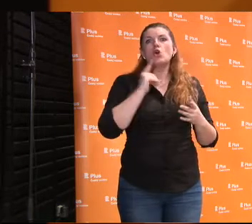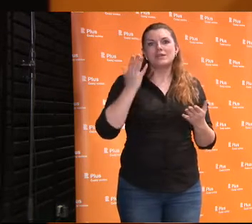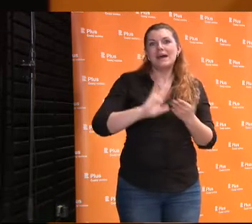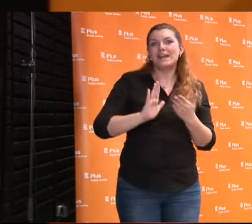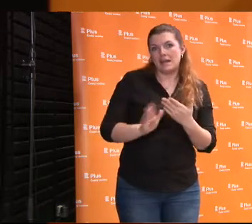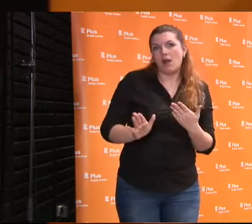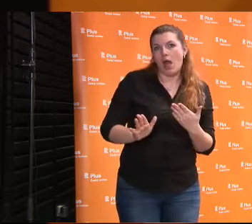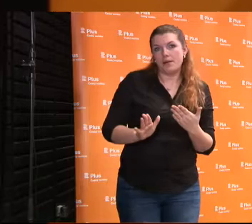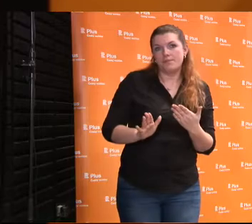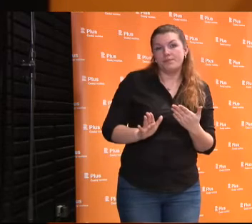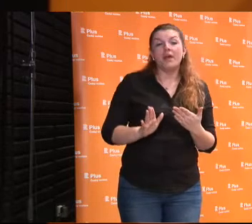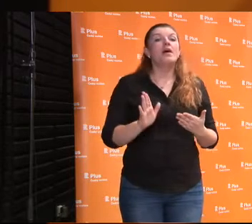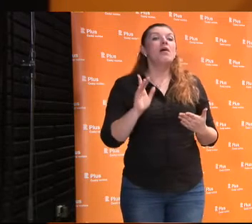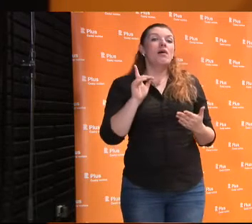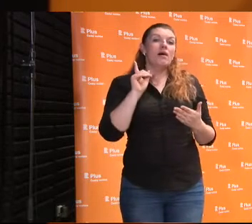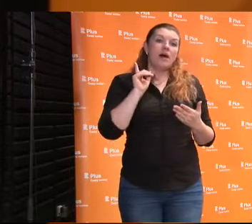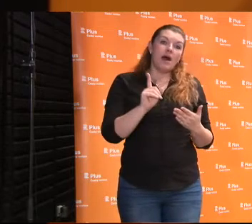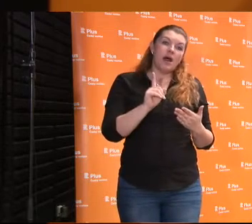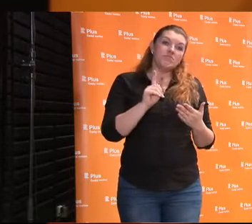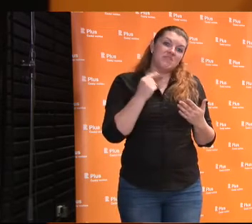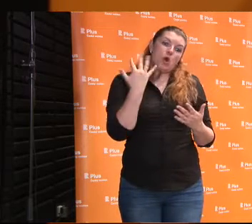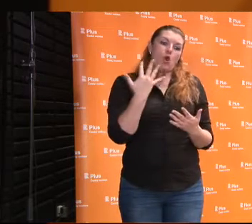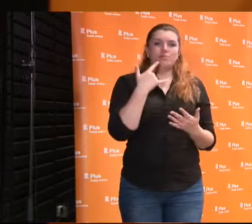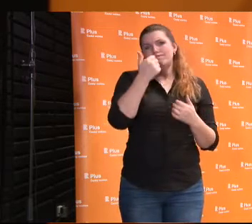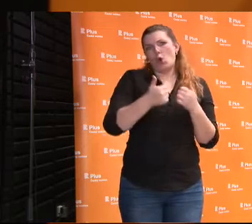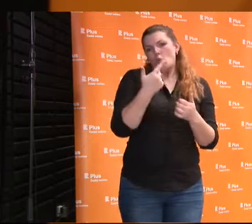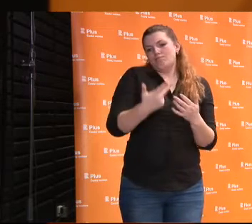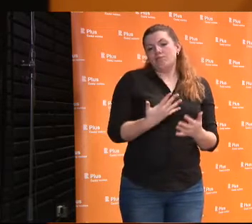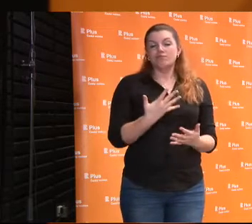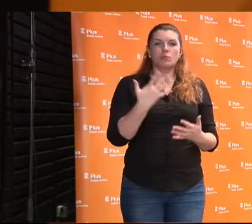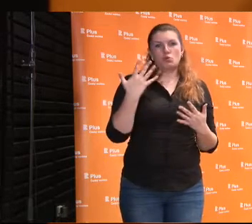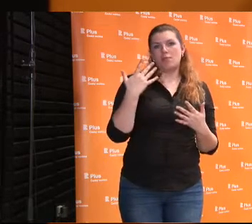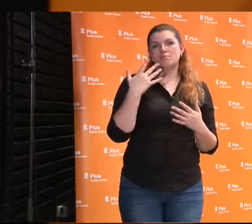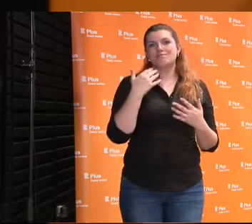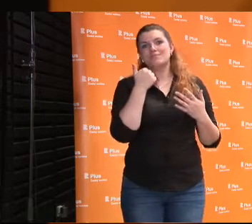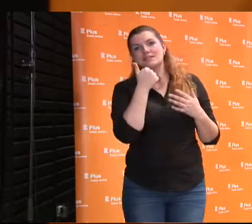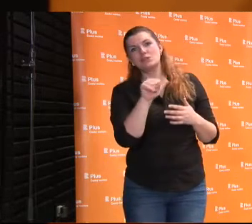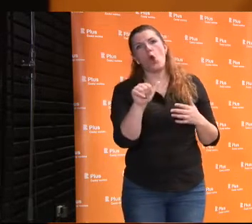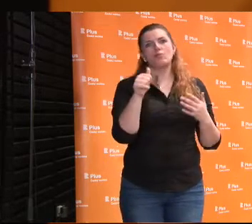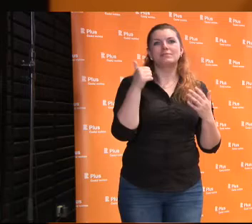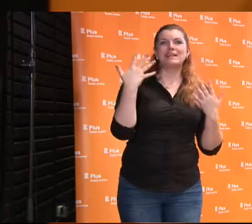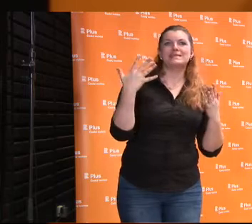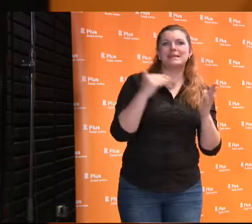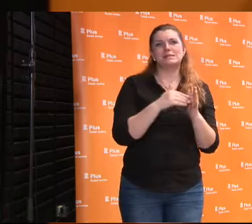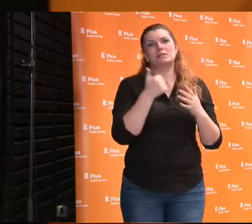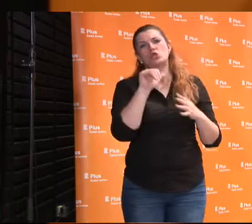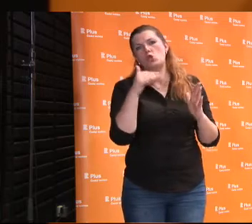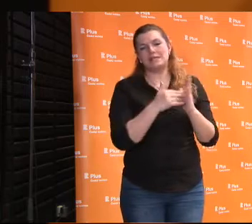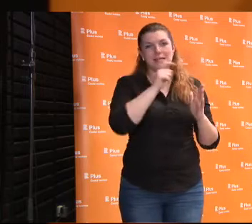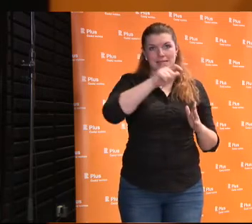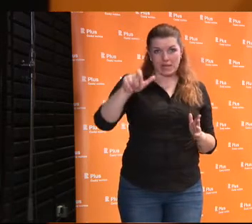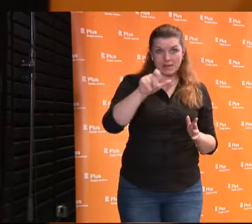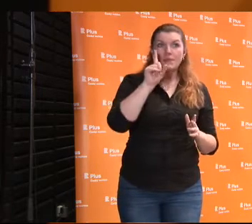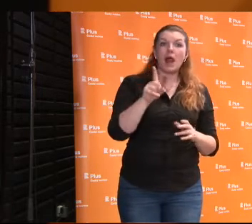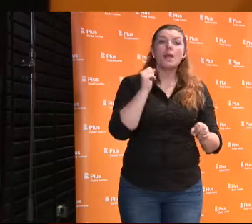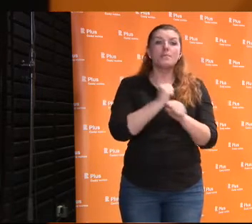rocích. A i když to budou relativně malá procenta, tak to budou desítky až stovky tisíc lidí. A ty práce, které